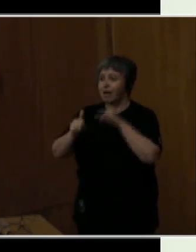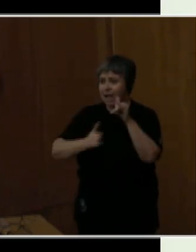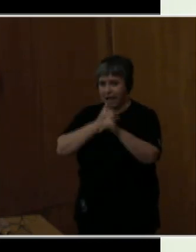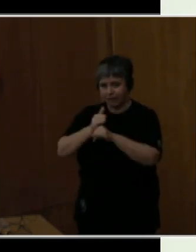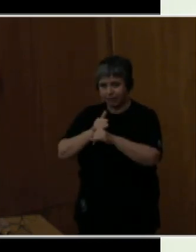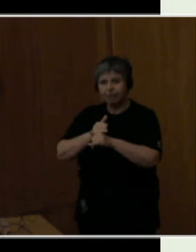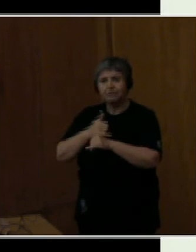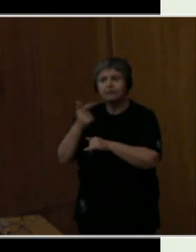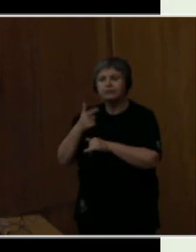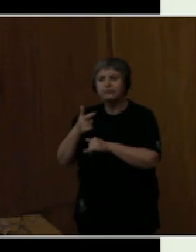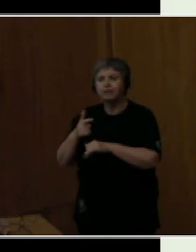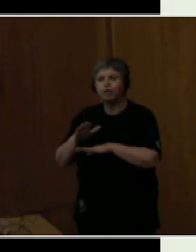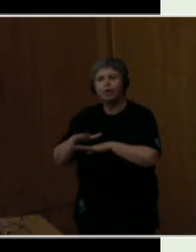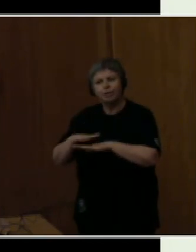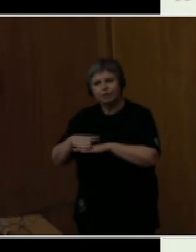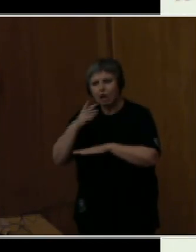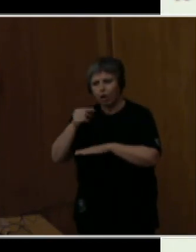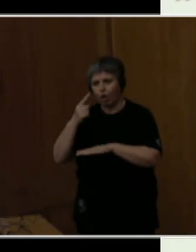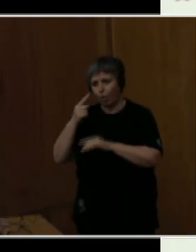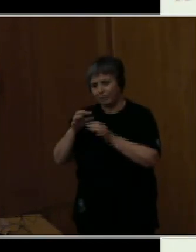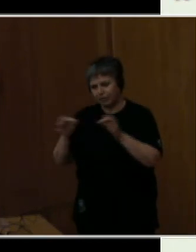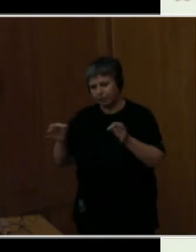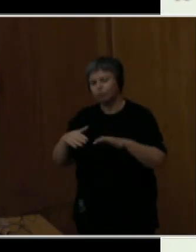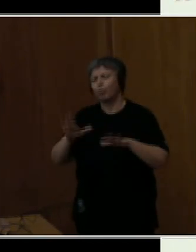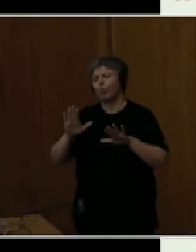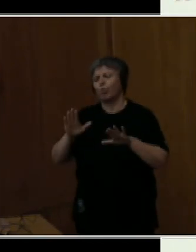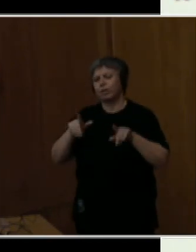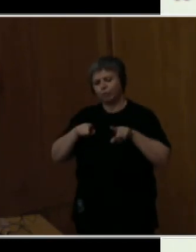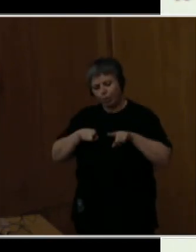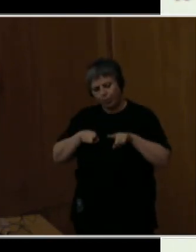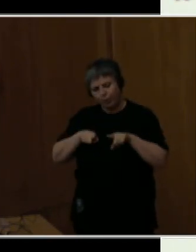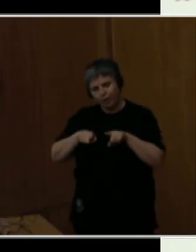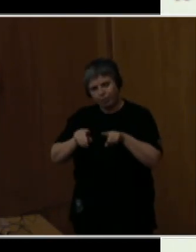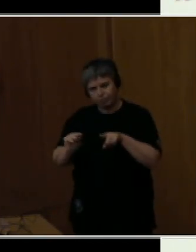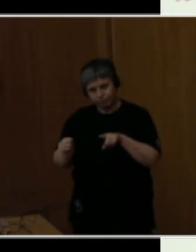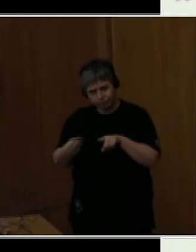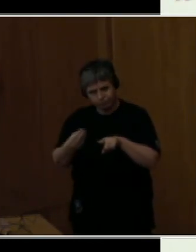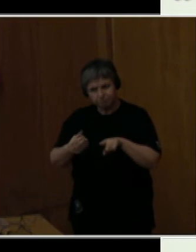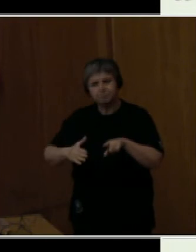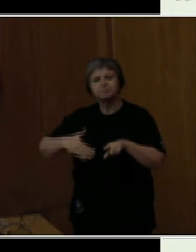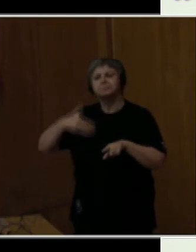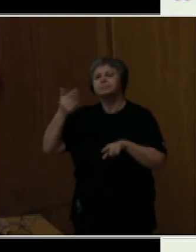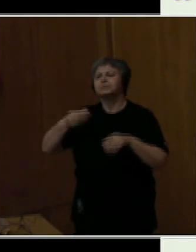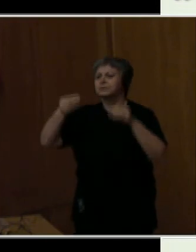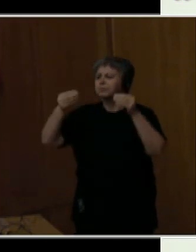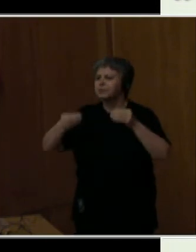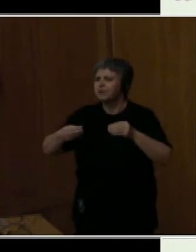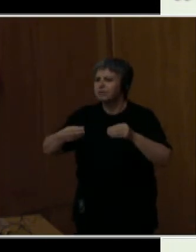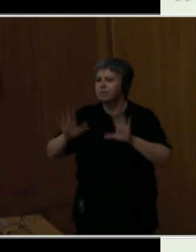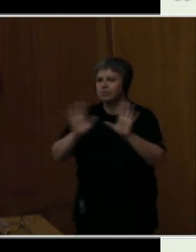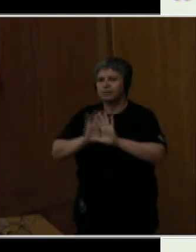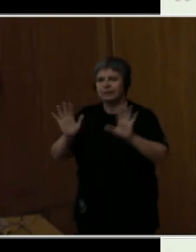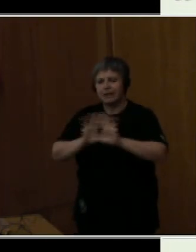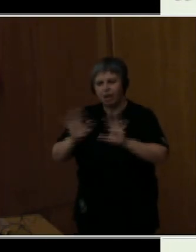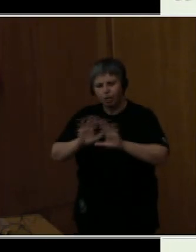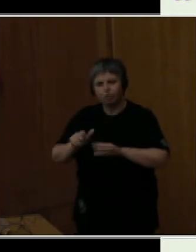τεχνολογιών, αλλά υπήρχε μια παράλληλη εξέλιξη. Αργότερα είχαμε την IP τηλεόραση. Παράλληλα είχαμε την εξέλιξη των